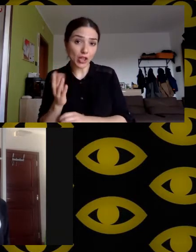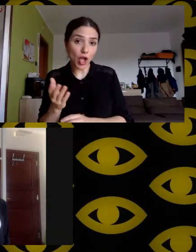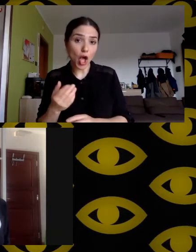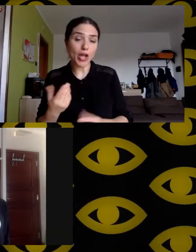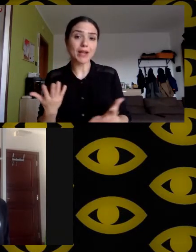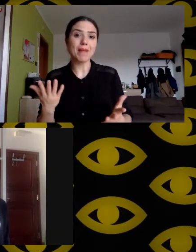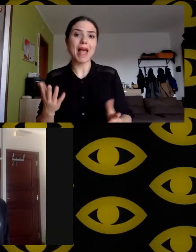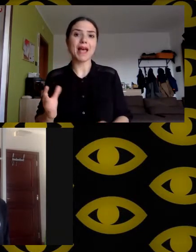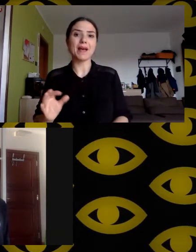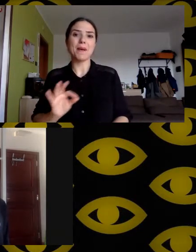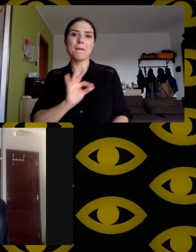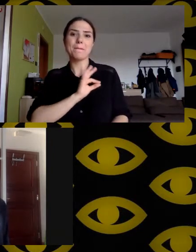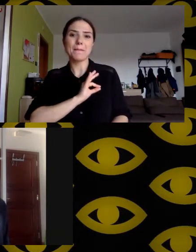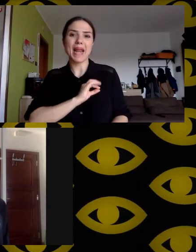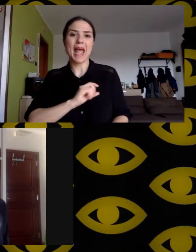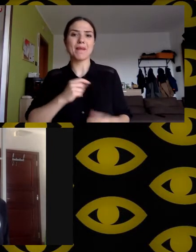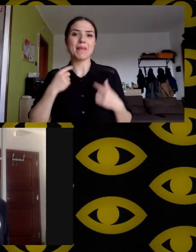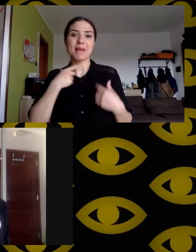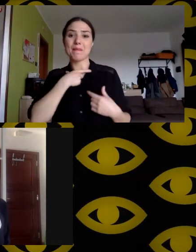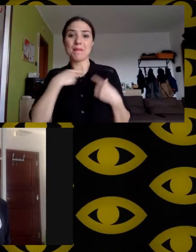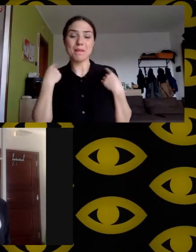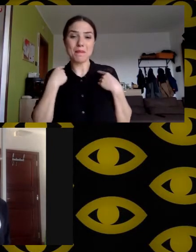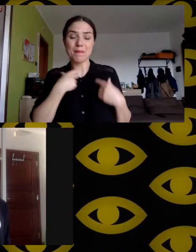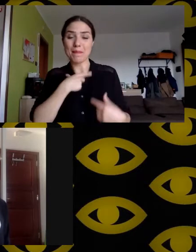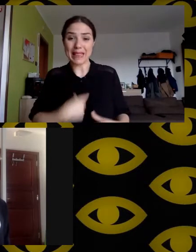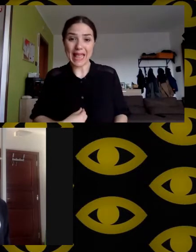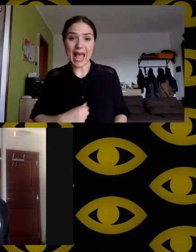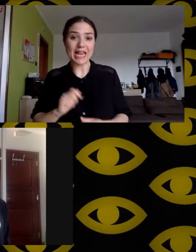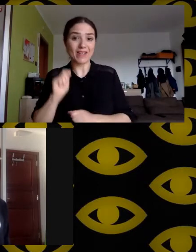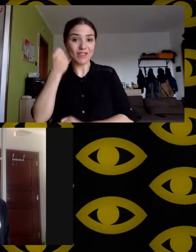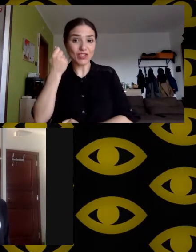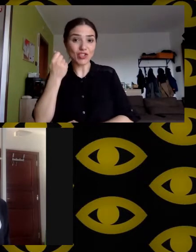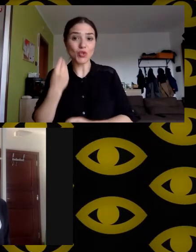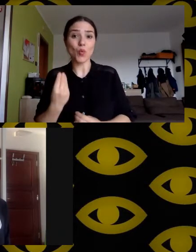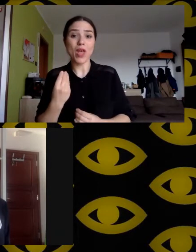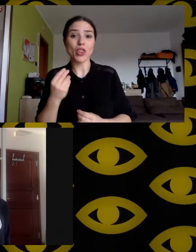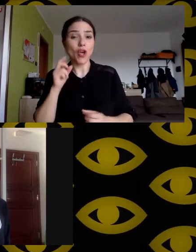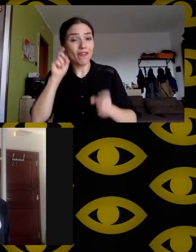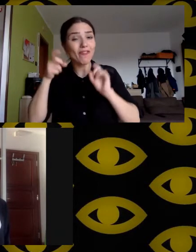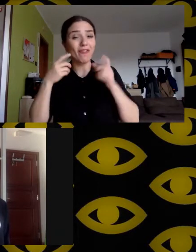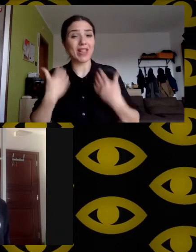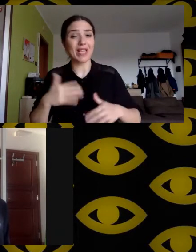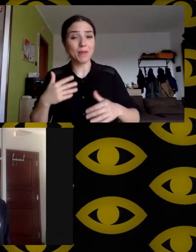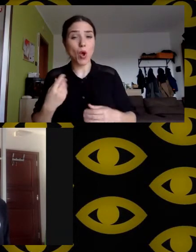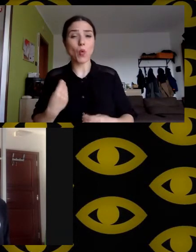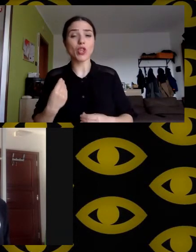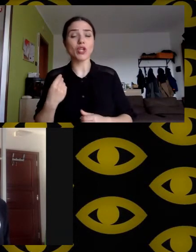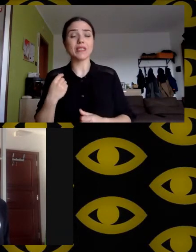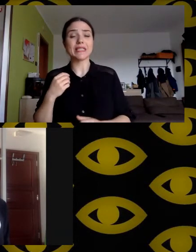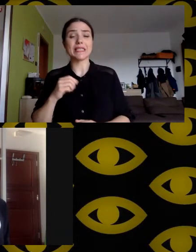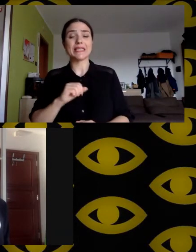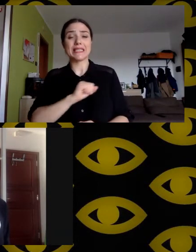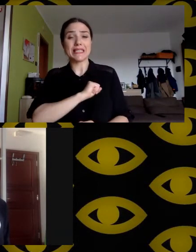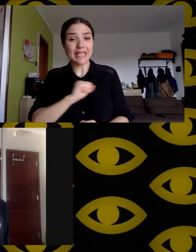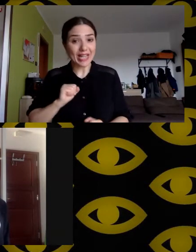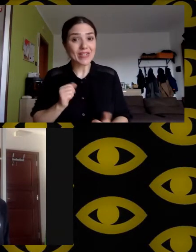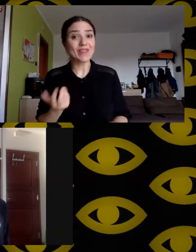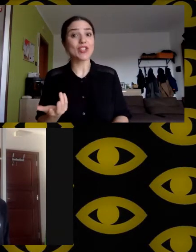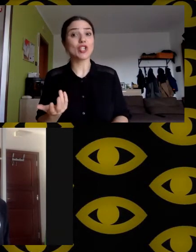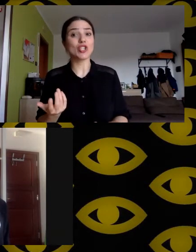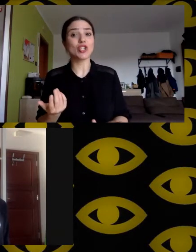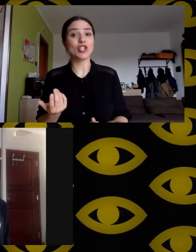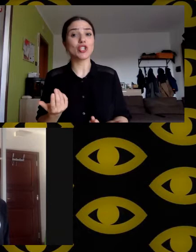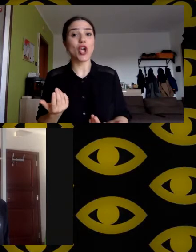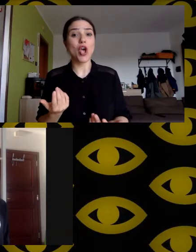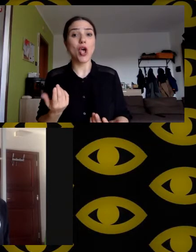vinci quando fatichi tanto, quando sacrifichi le cose, quando sacrifichi le persone intorno a te, perché il tempo